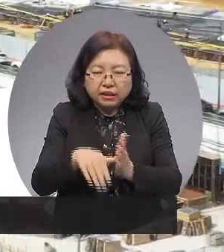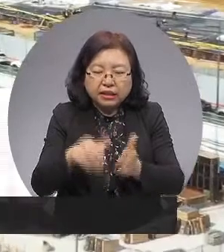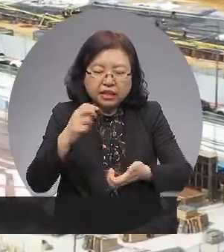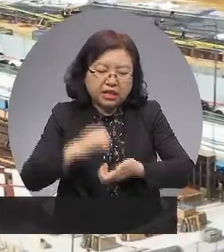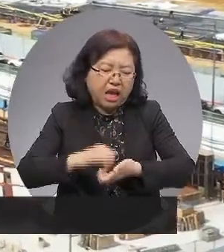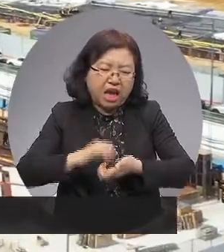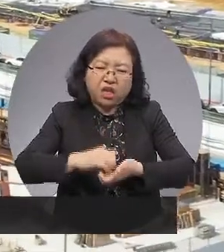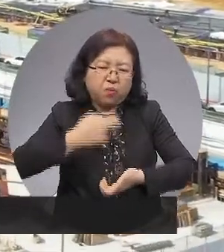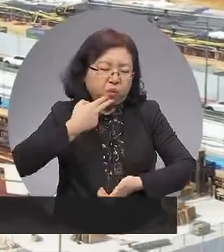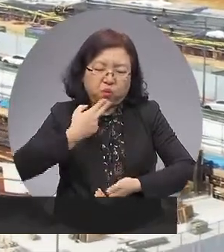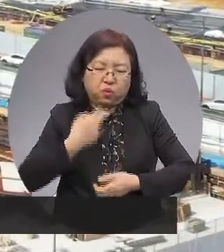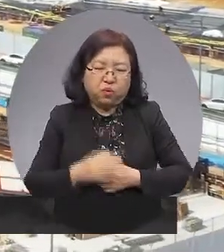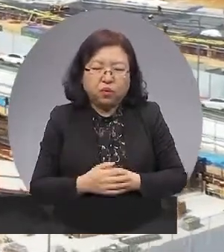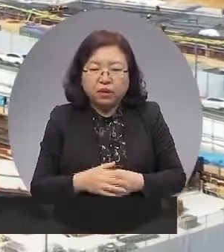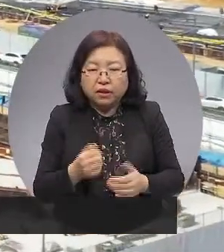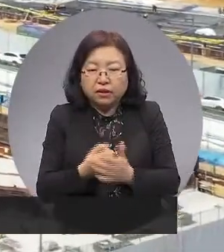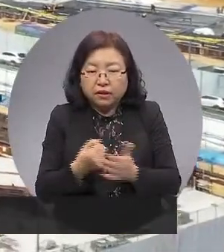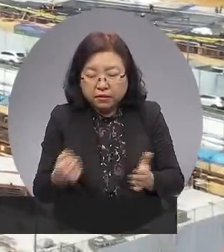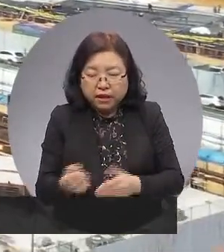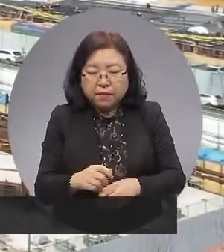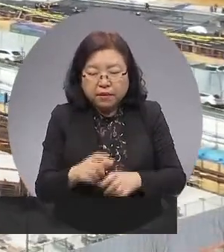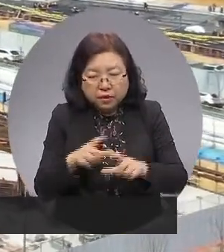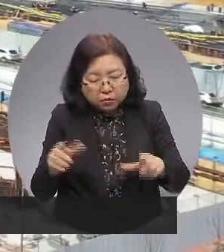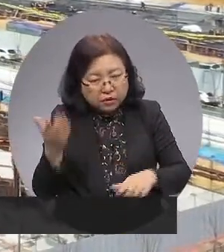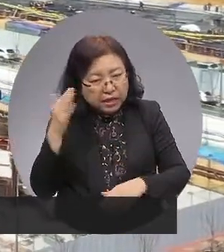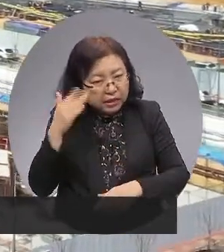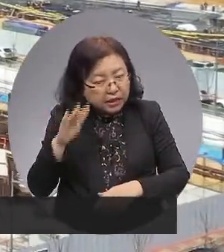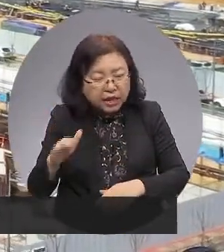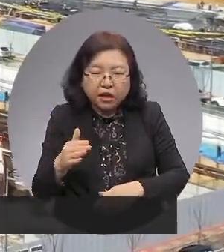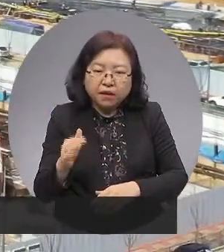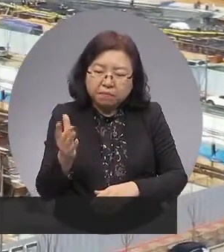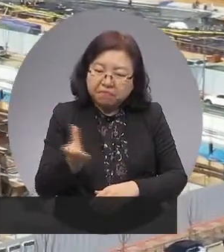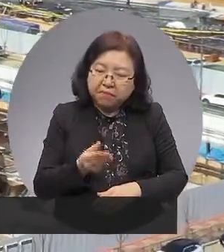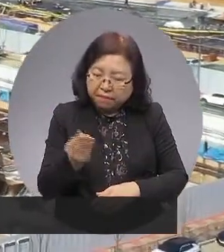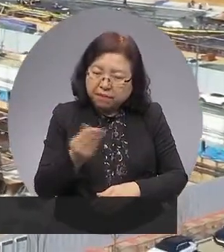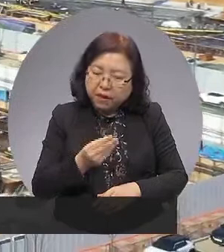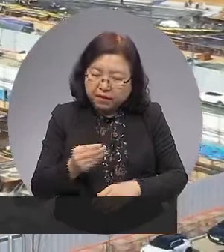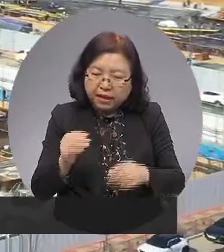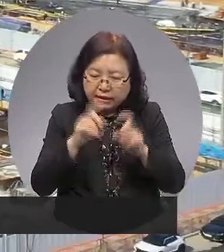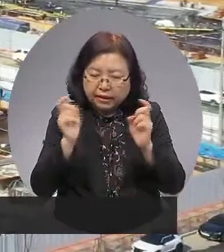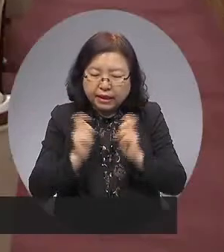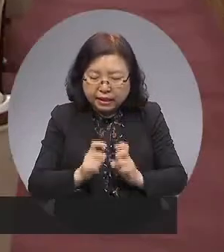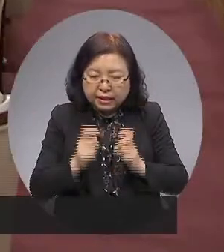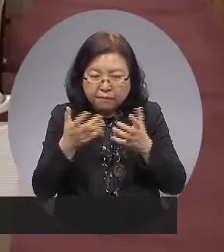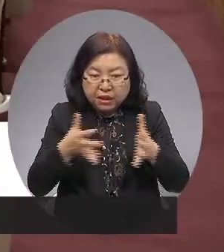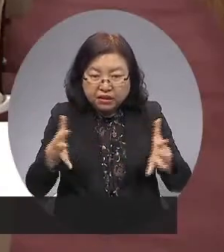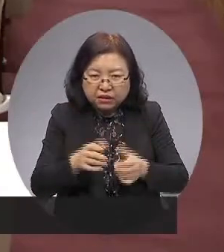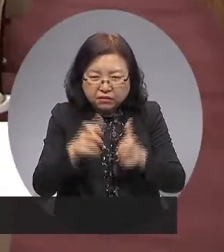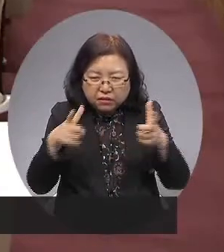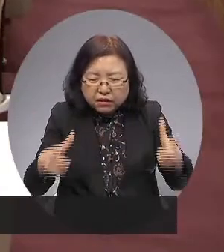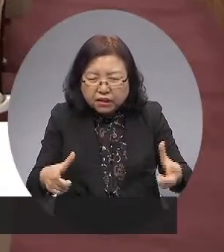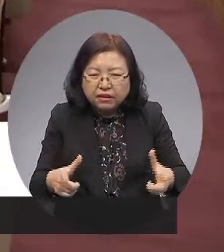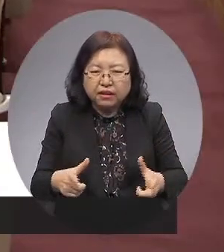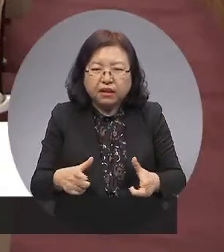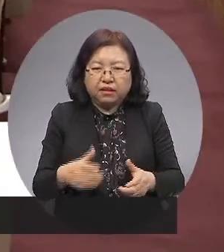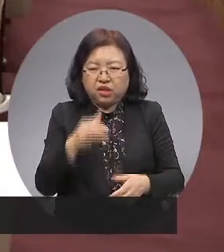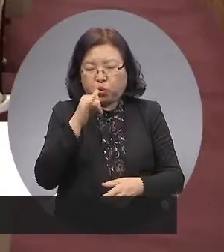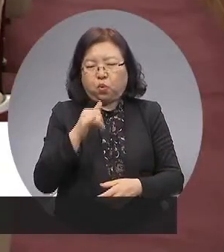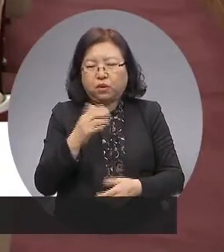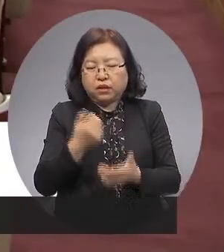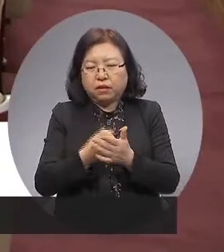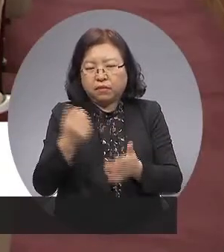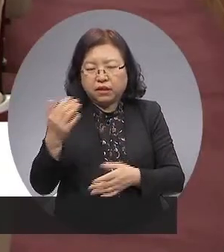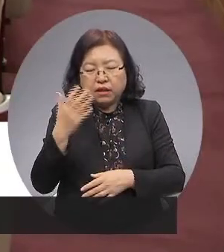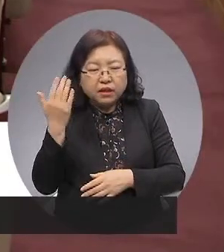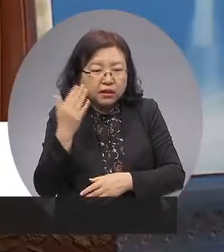일입니다. 주변 공공택지에도 최근 민간 임대주택 건설이 잇따르자 논란을 지켜보던 청주시 의원은 분명한